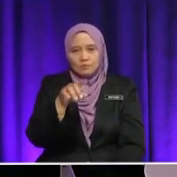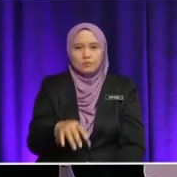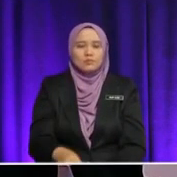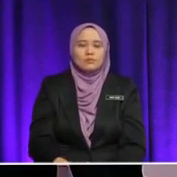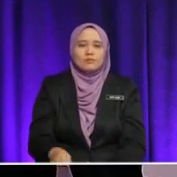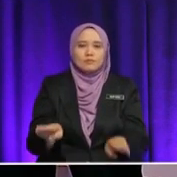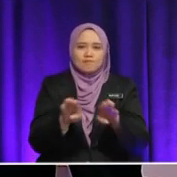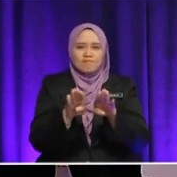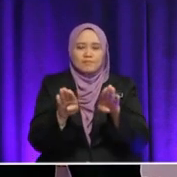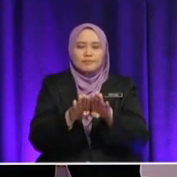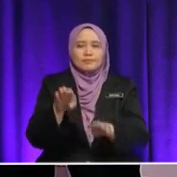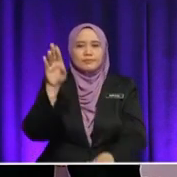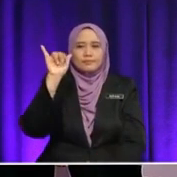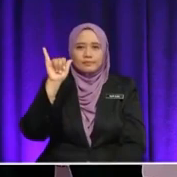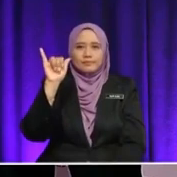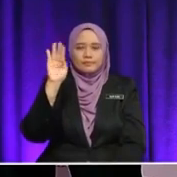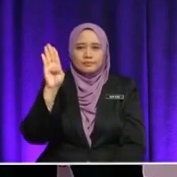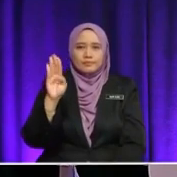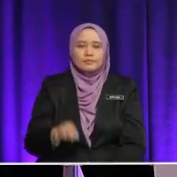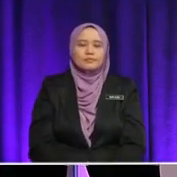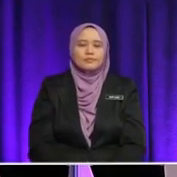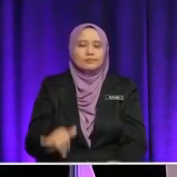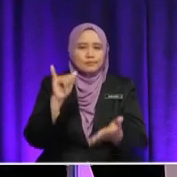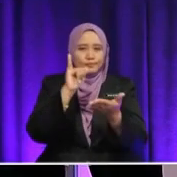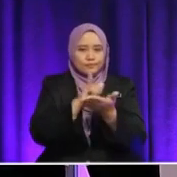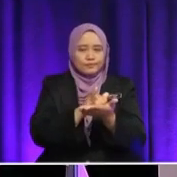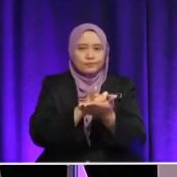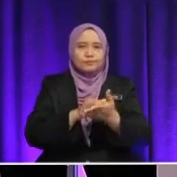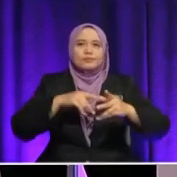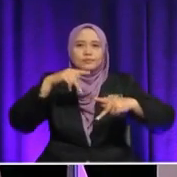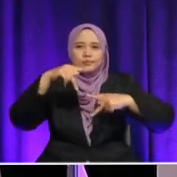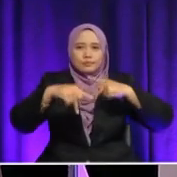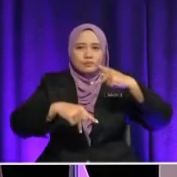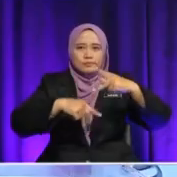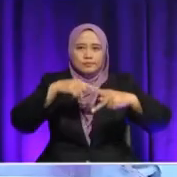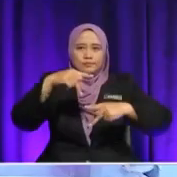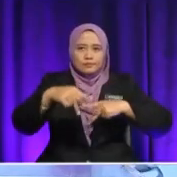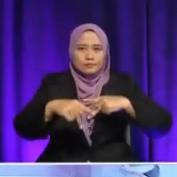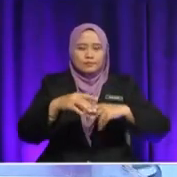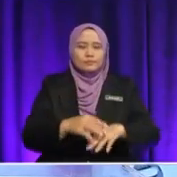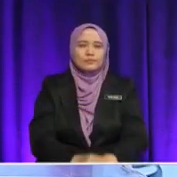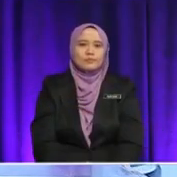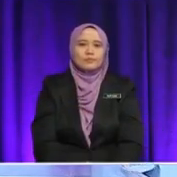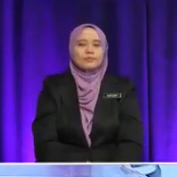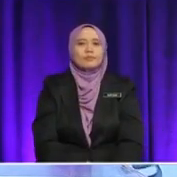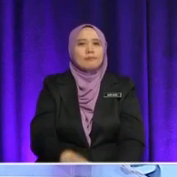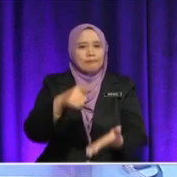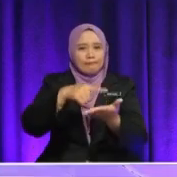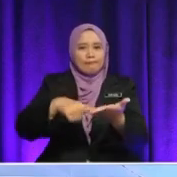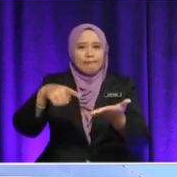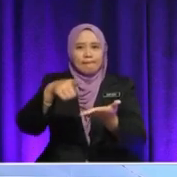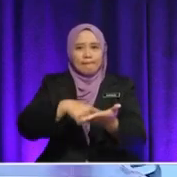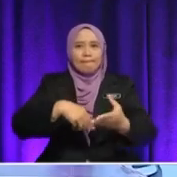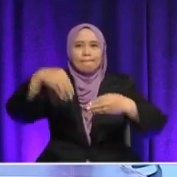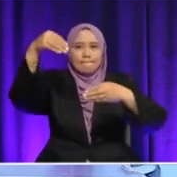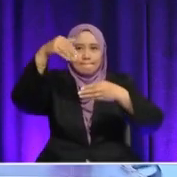kelihatan dengan tajuk kita pada ini yaitu proses pilih Raya proses pilih ini Raya umum yang pertama betul zigot